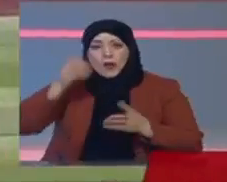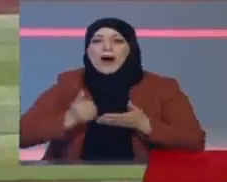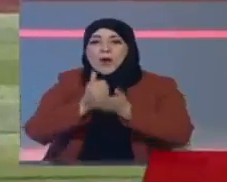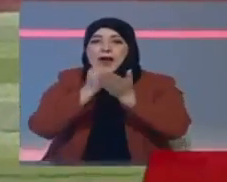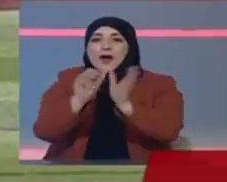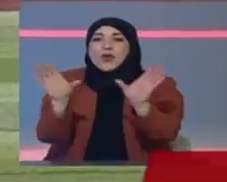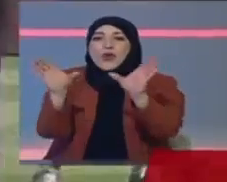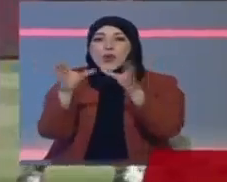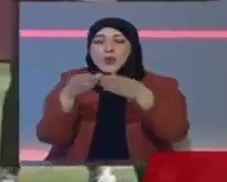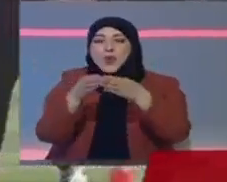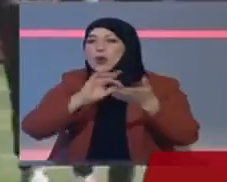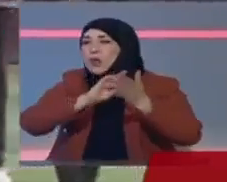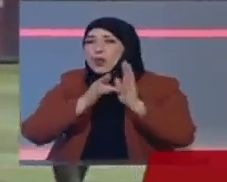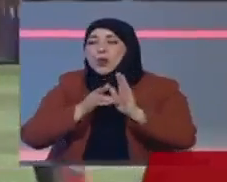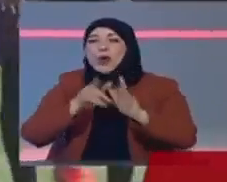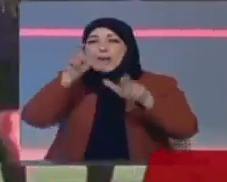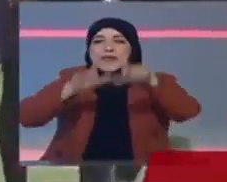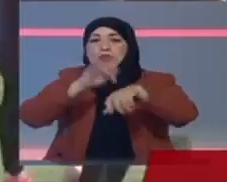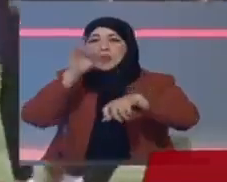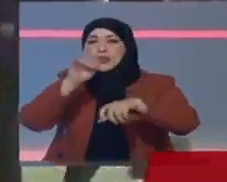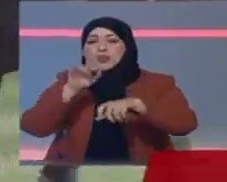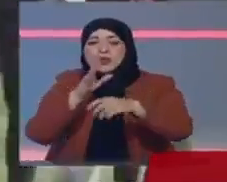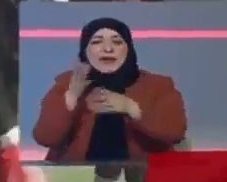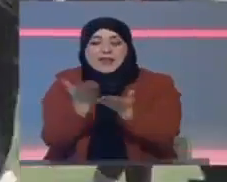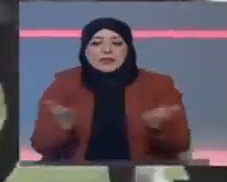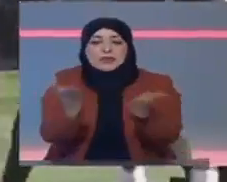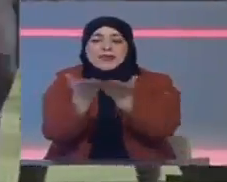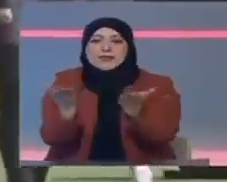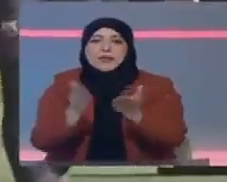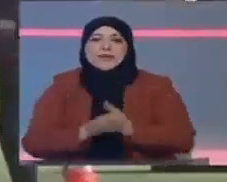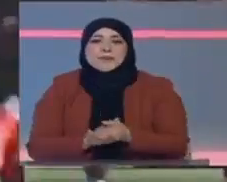وكل ما نتاثر لهذا الوضع